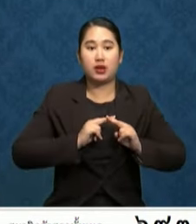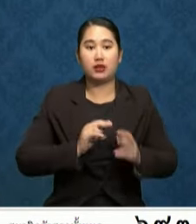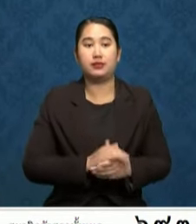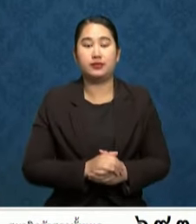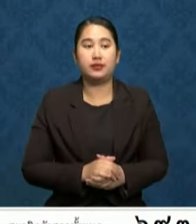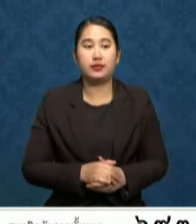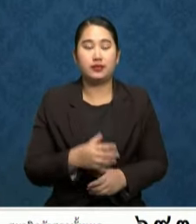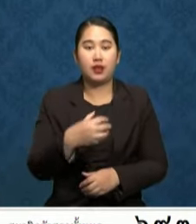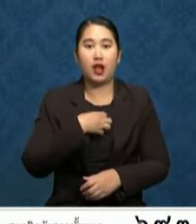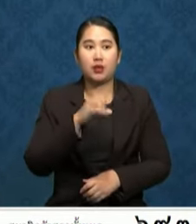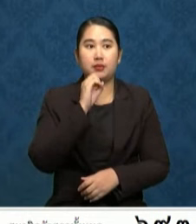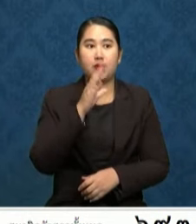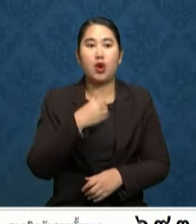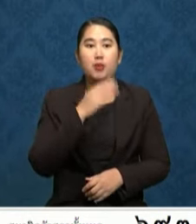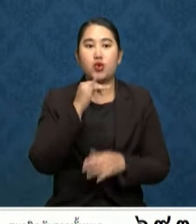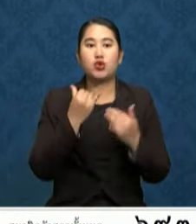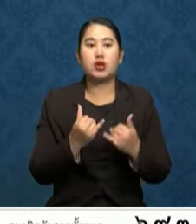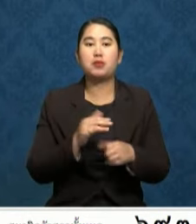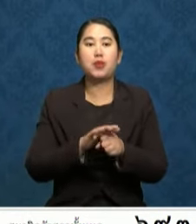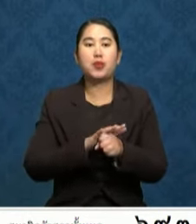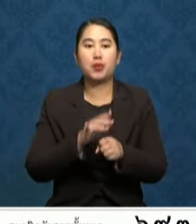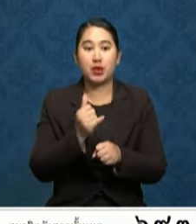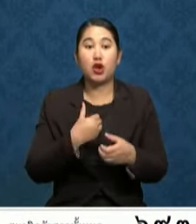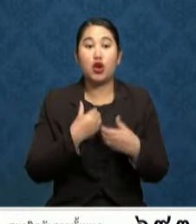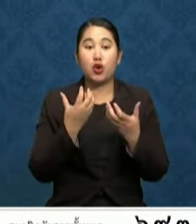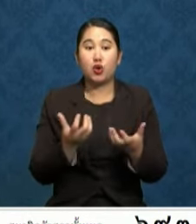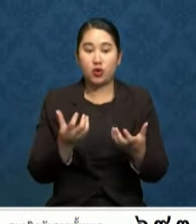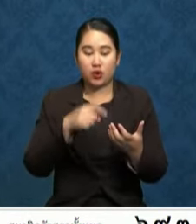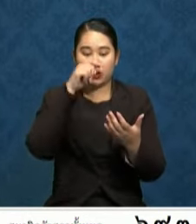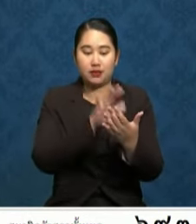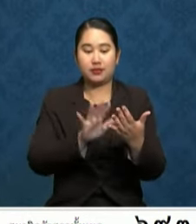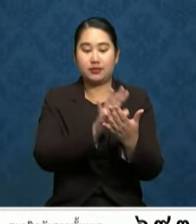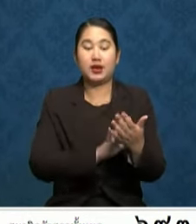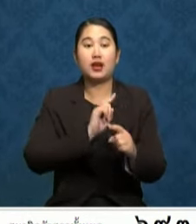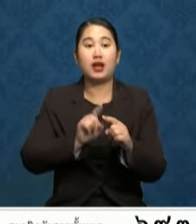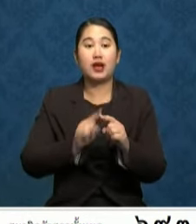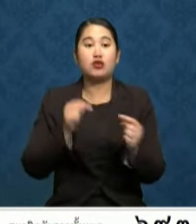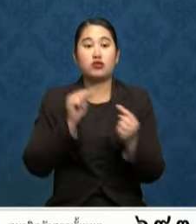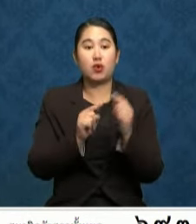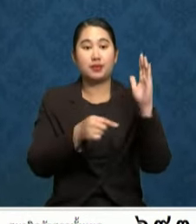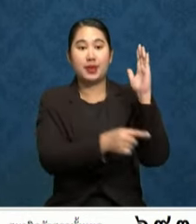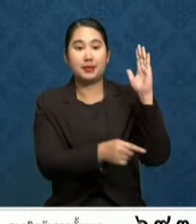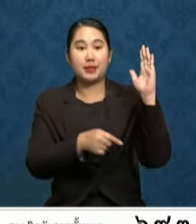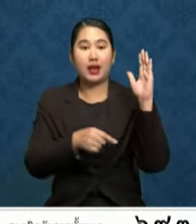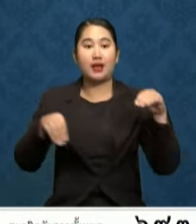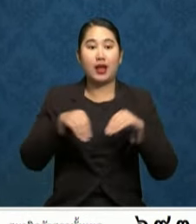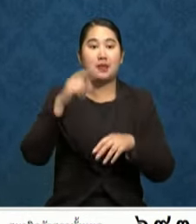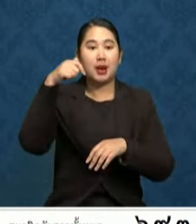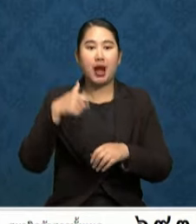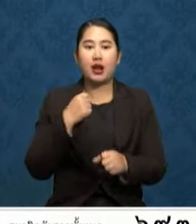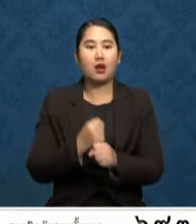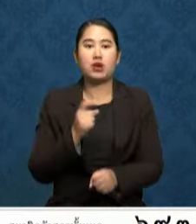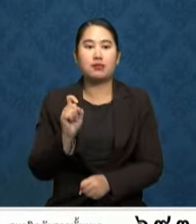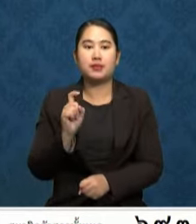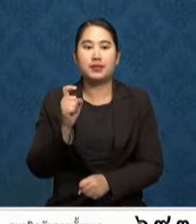ครับว่าไม่ขอพูดในที่นี้นานของที่ยังเหลืออยู่ในประเทศไทยทางฝั่งอันดามันซึ่งเผอิญอยู่ใกล้พม่าเราก็ไม่สามารถทำอะไร